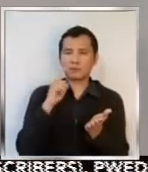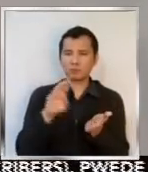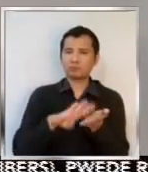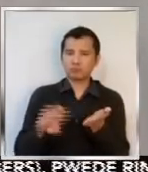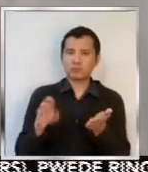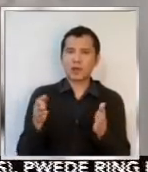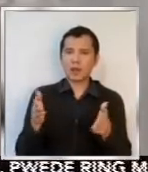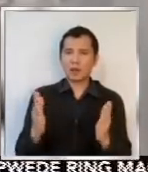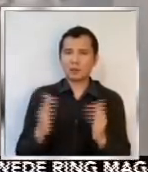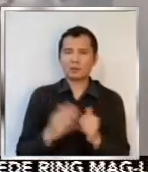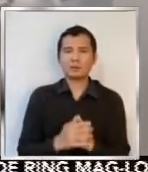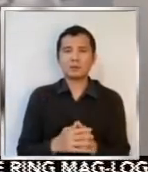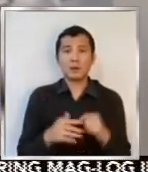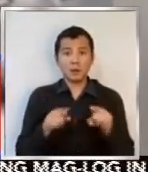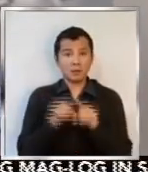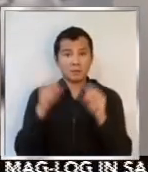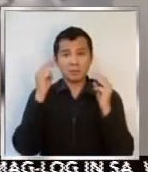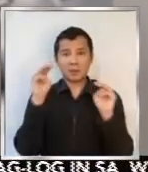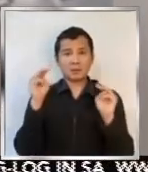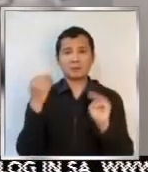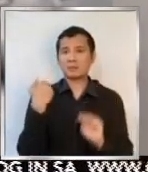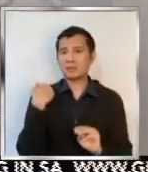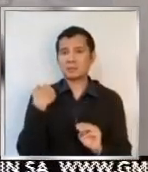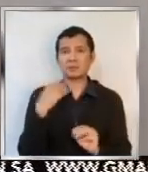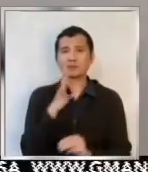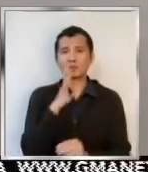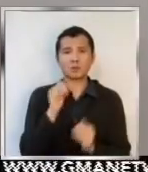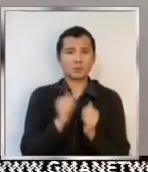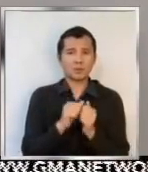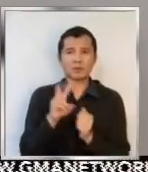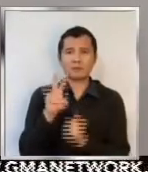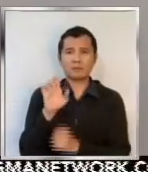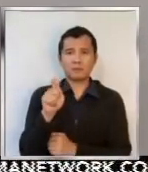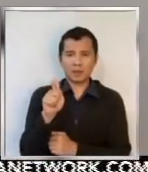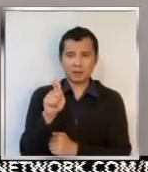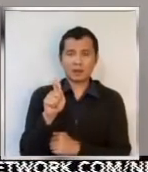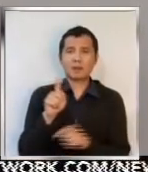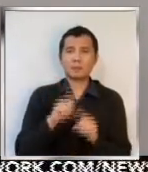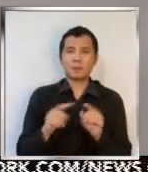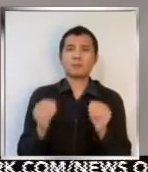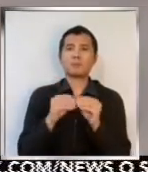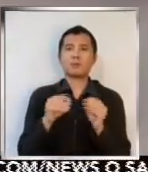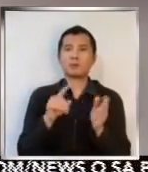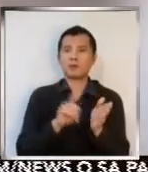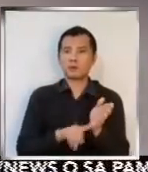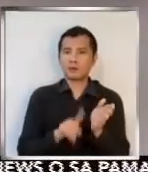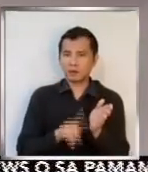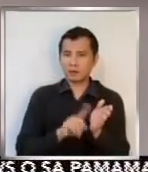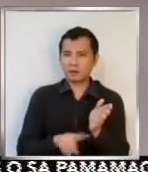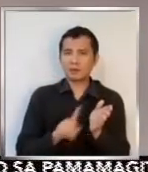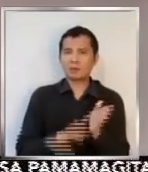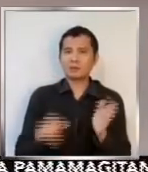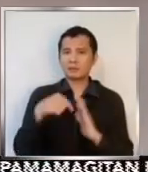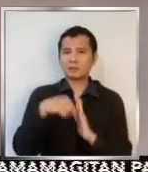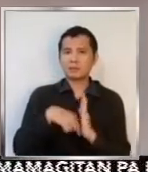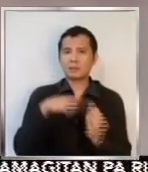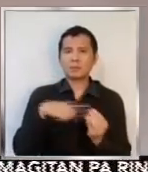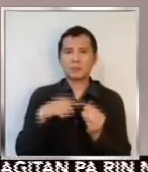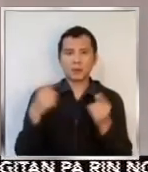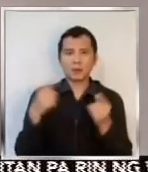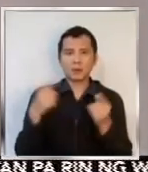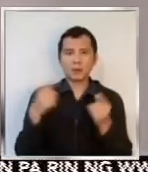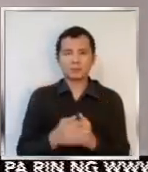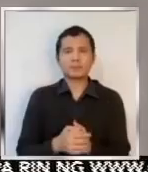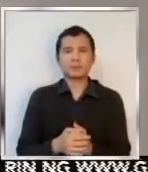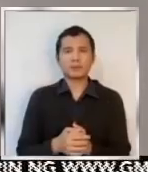Mayor ang kanilang provincial veterinarian, pero pinaiimbestiga na raw niya ang pangyayari. Desidido naman ang Animal Welfare